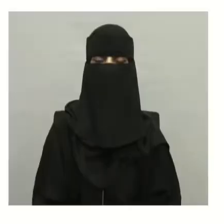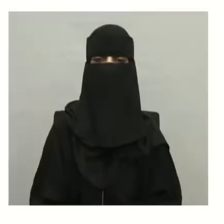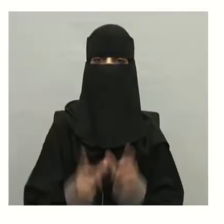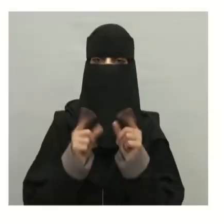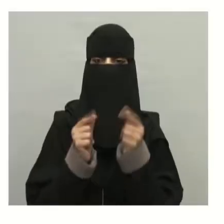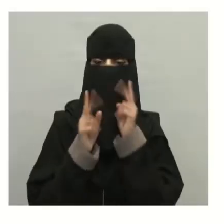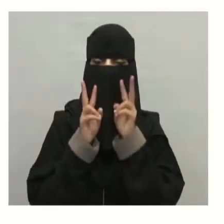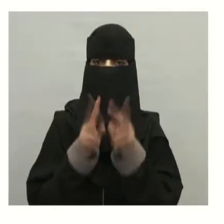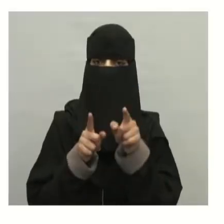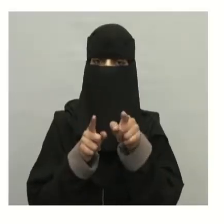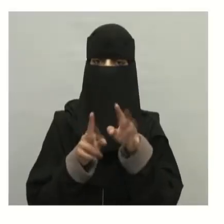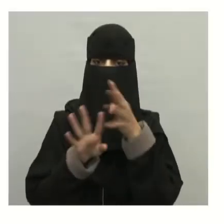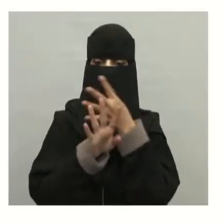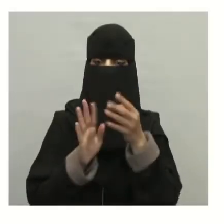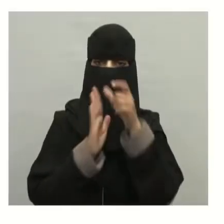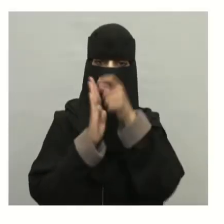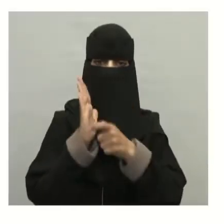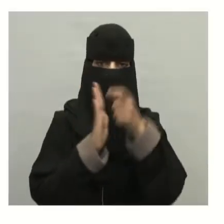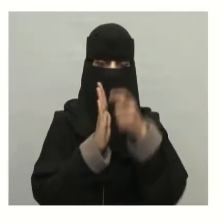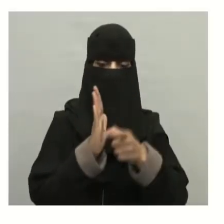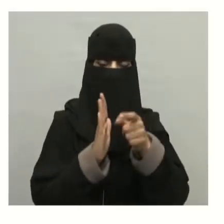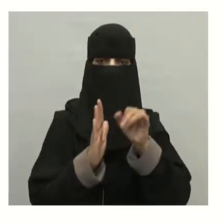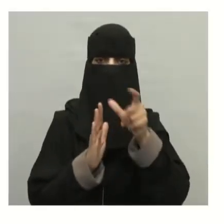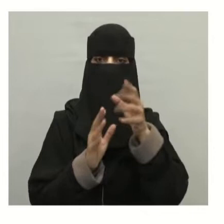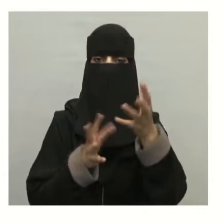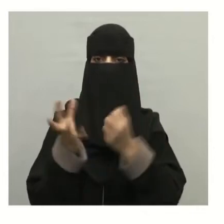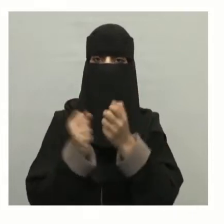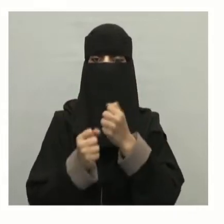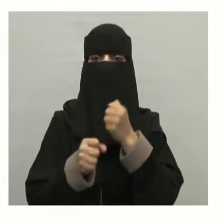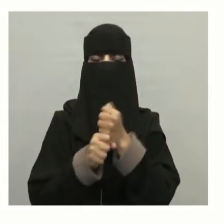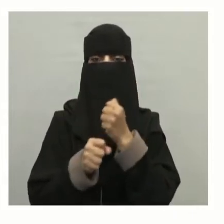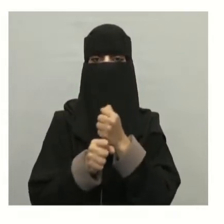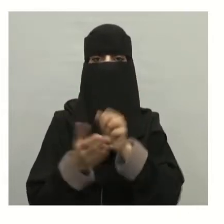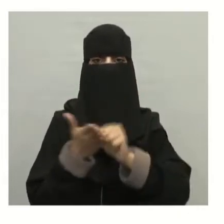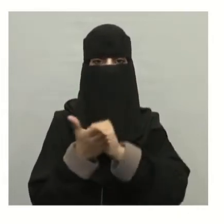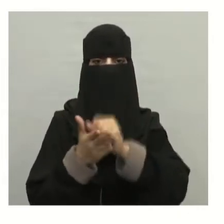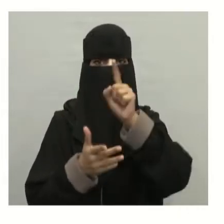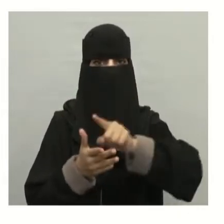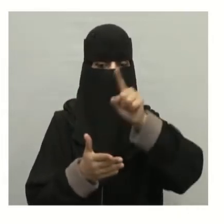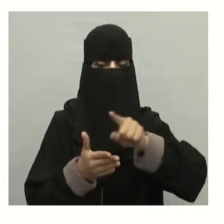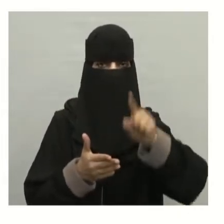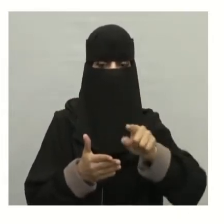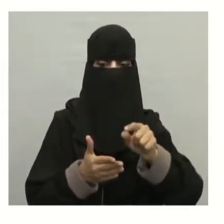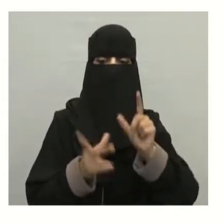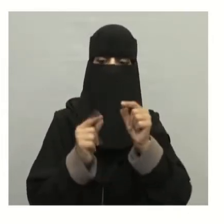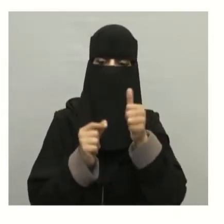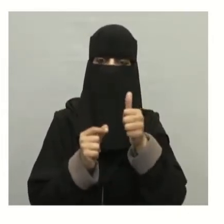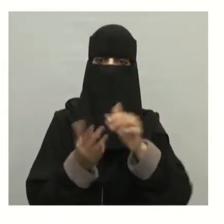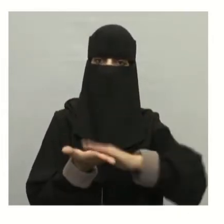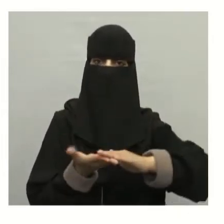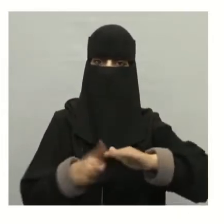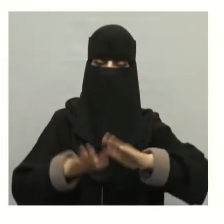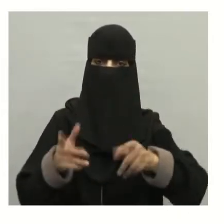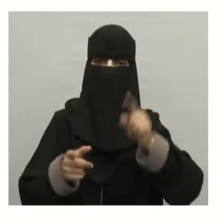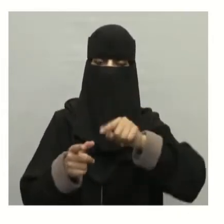إذن أمامنا الآن محتويات المطبخ، ما هي التي تحتاج إلى التنظيف اليومي؟ أحسنت، أرضية